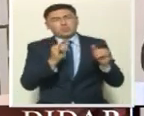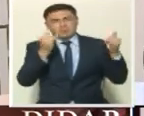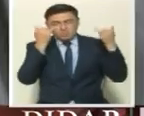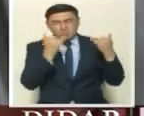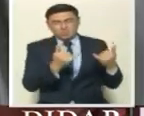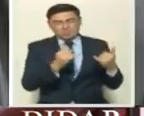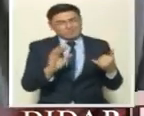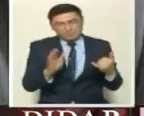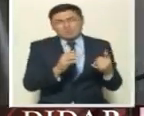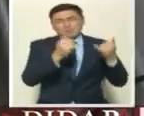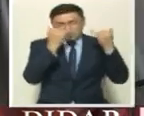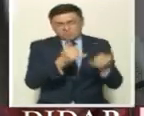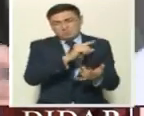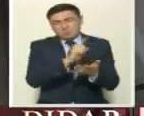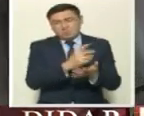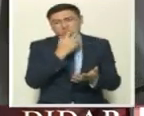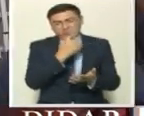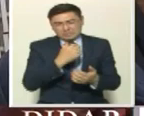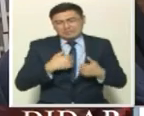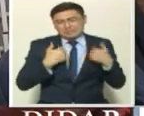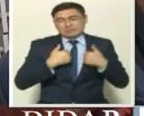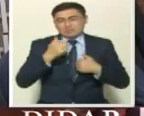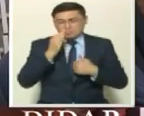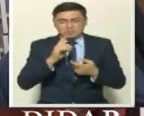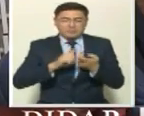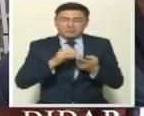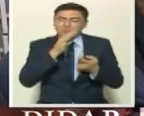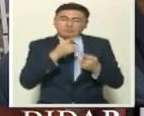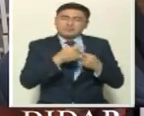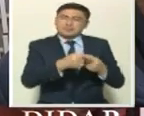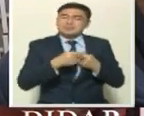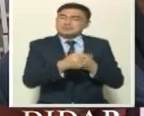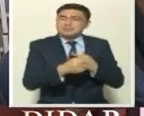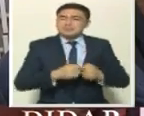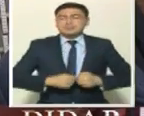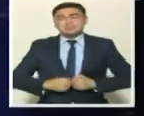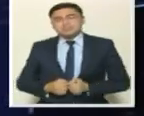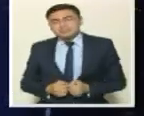данной проблемы это вопрос времени Айжан сабитку за Жанна Руслана мангель Рахмет дидар